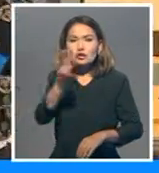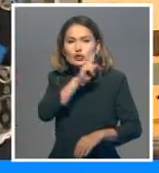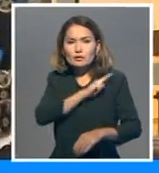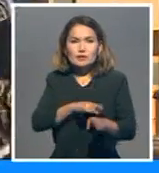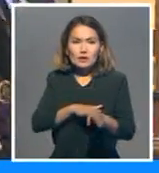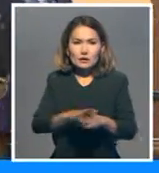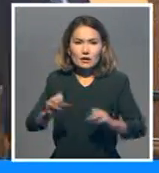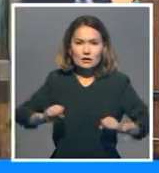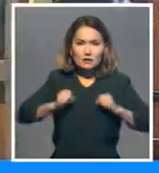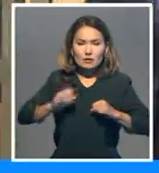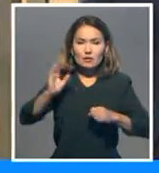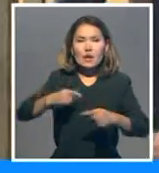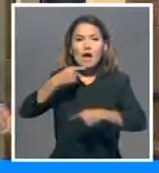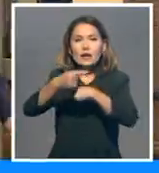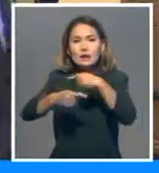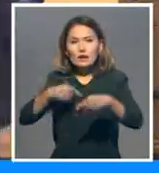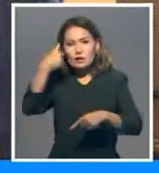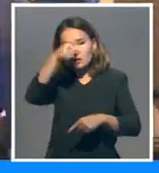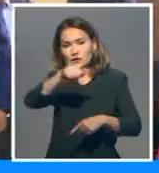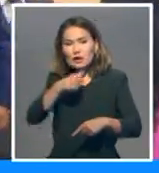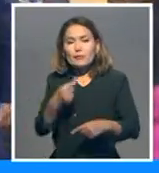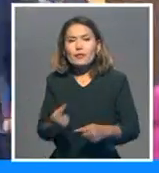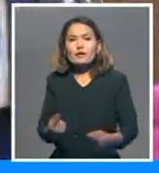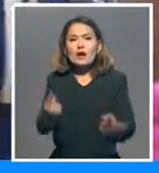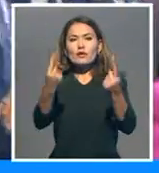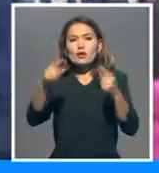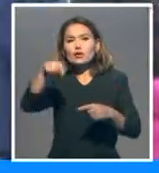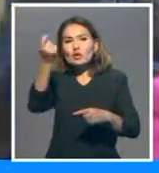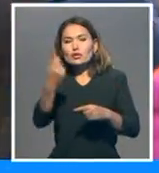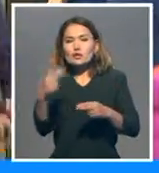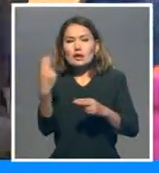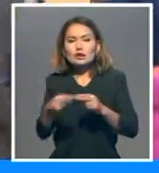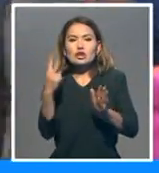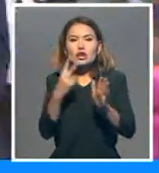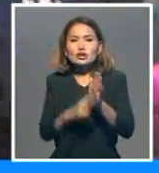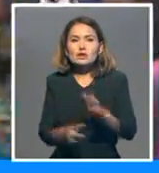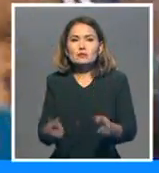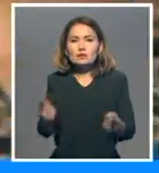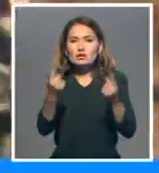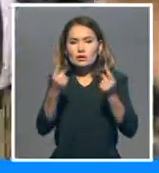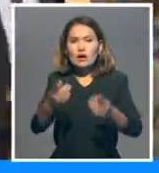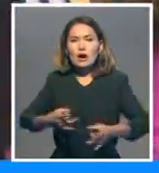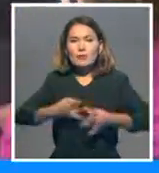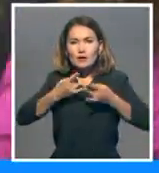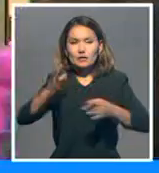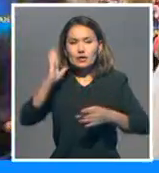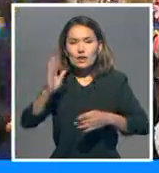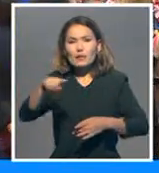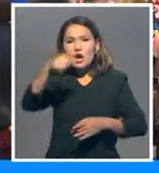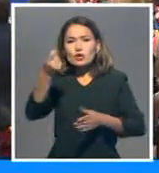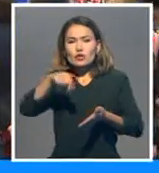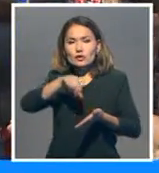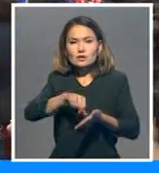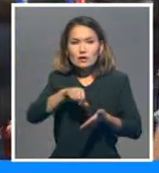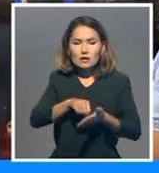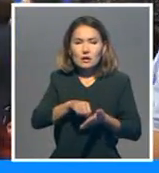атқарамыз. Келер жылы Ұлы Отан соғысының 70 жылдық мерейтойы. Осы шара қарсаңында соғыс ардагерлері мен тыл еңбеккерлеріне бір